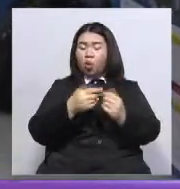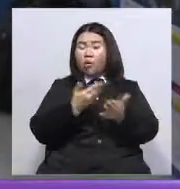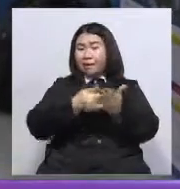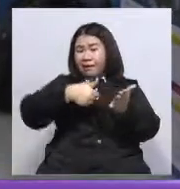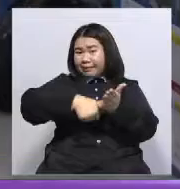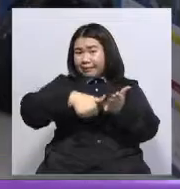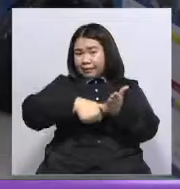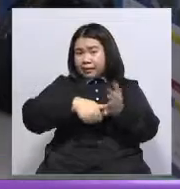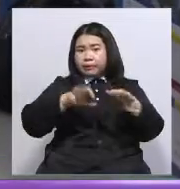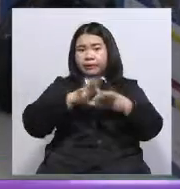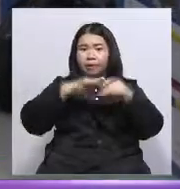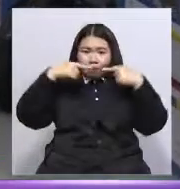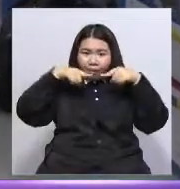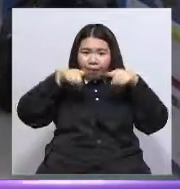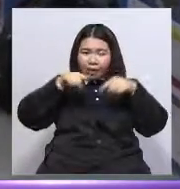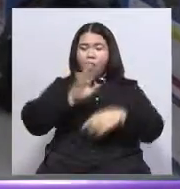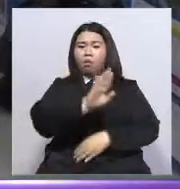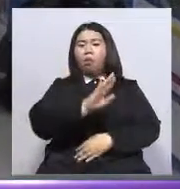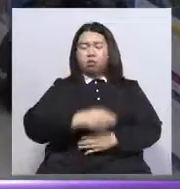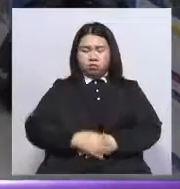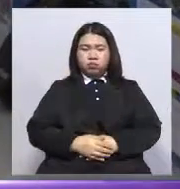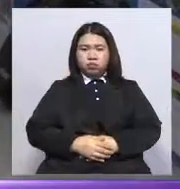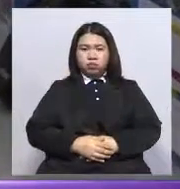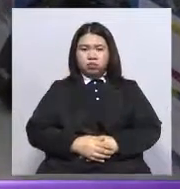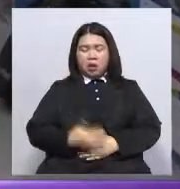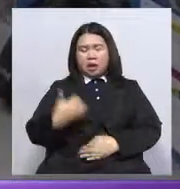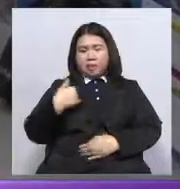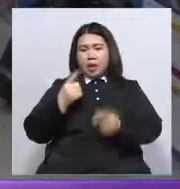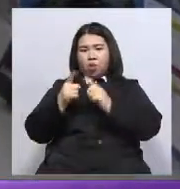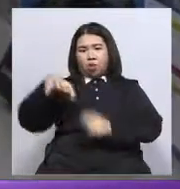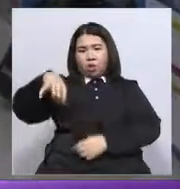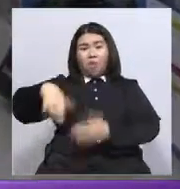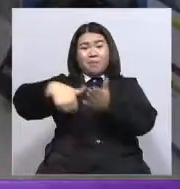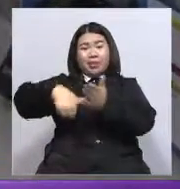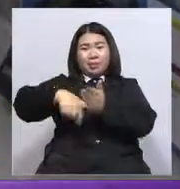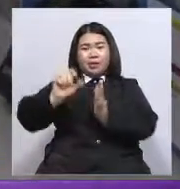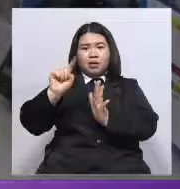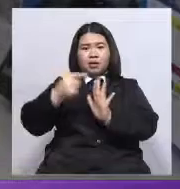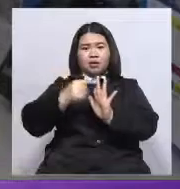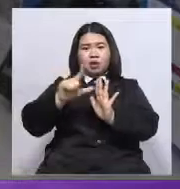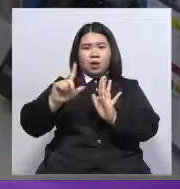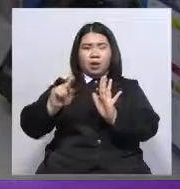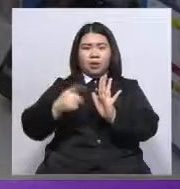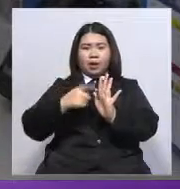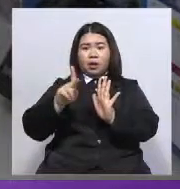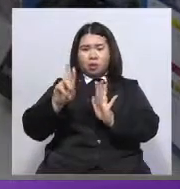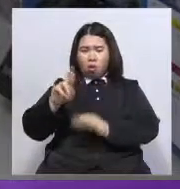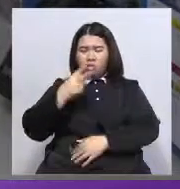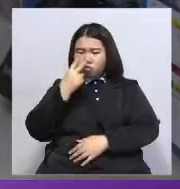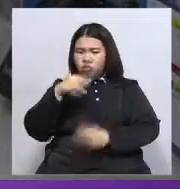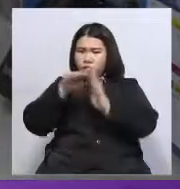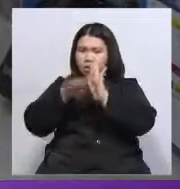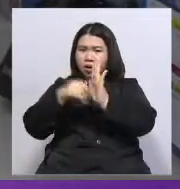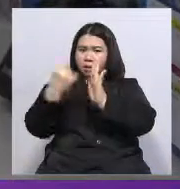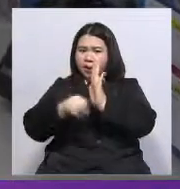การครอบครองงาช้างของนายเปรมชัยค่ะซึ่งก็มีการคุยกับทางกรมศุลกากรนะคะว่ามีการเข้าข่ายความผิดด้านใดบ้างซึ่งก็อาจ